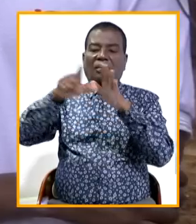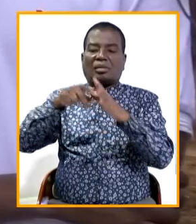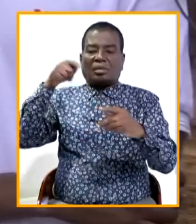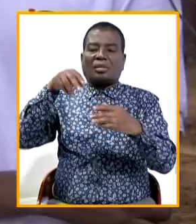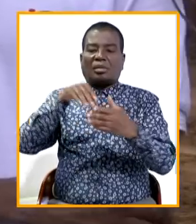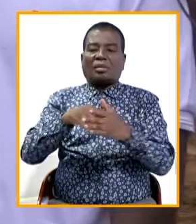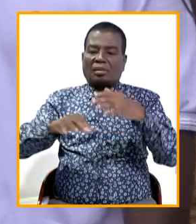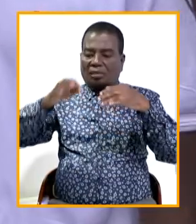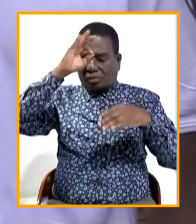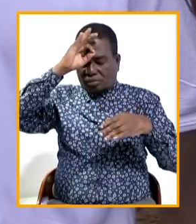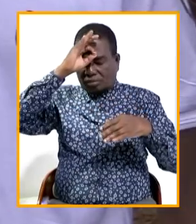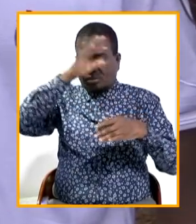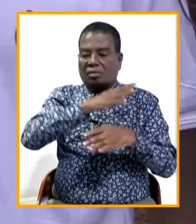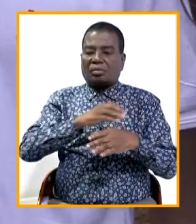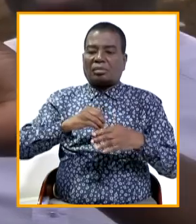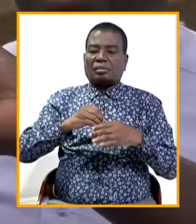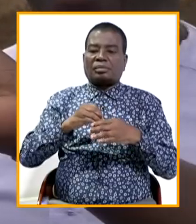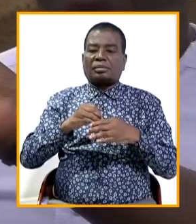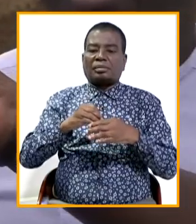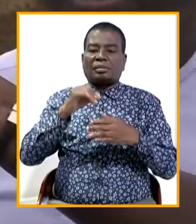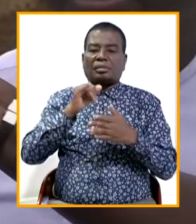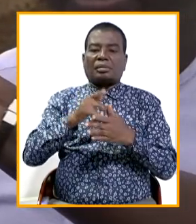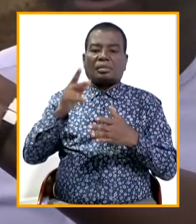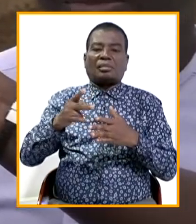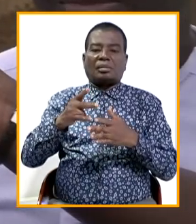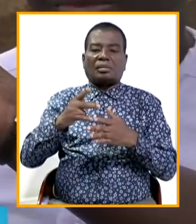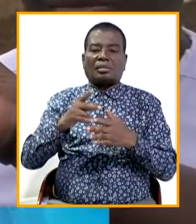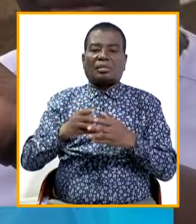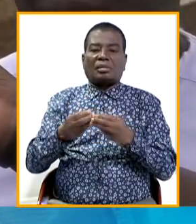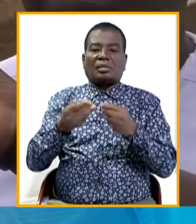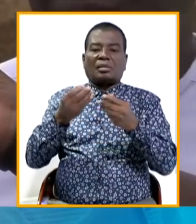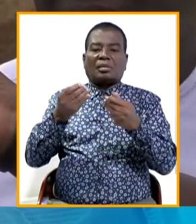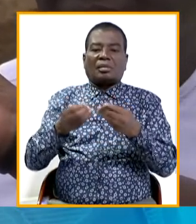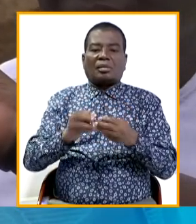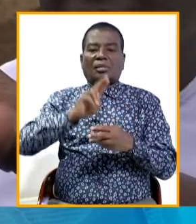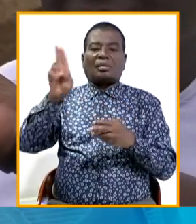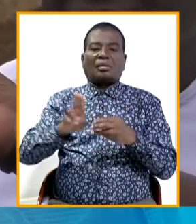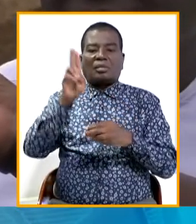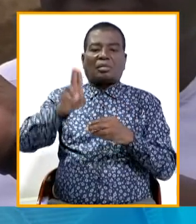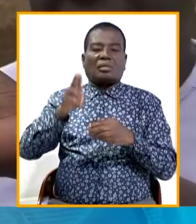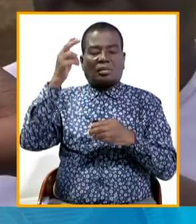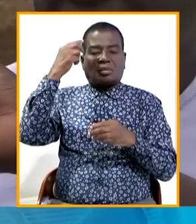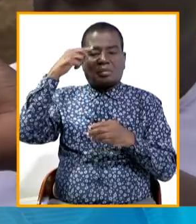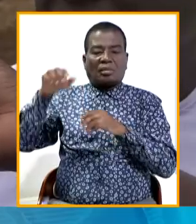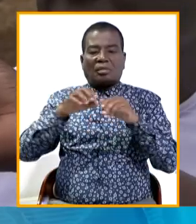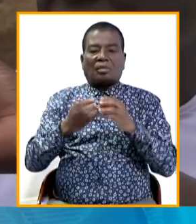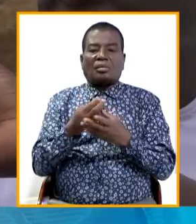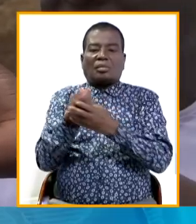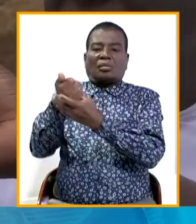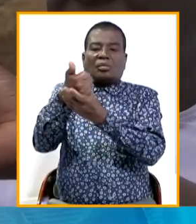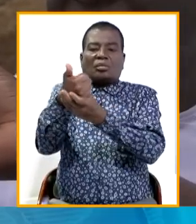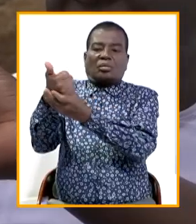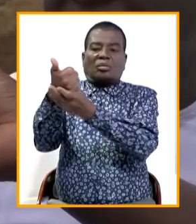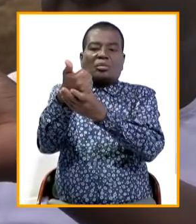le paludisme, PNLP. C'est un larvicide. Ce produit qu'on a utilisé, c'est comme le produit qu'on utilise pour faire la fumigation. Ce n'est pas nocif